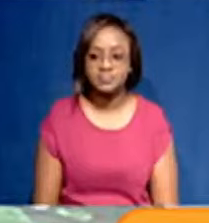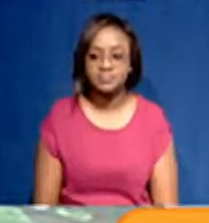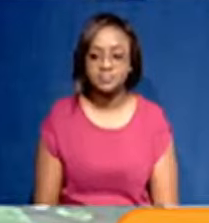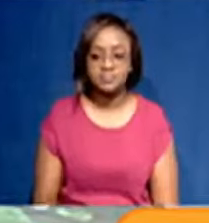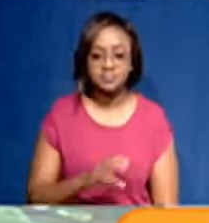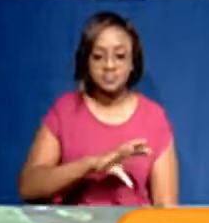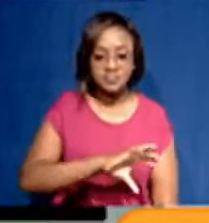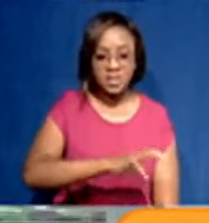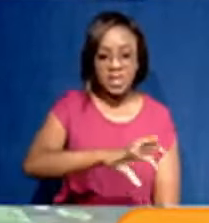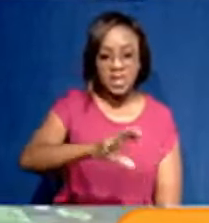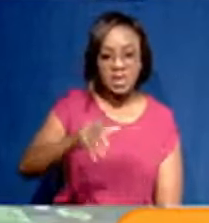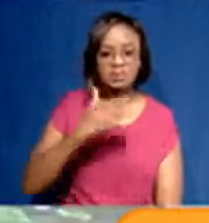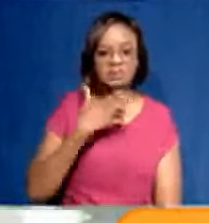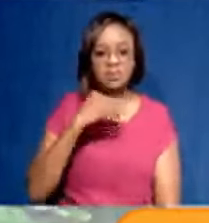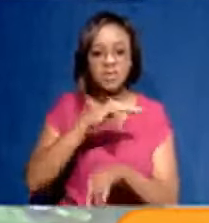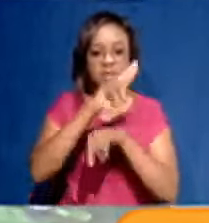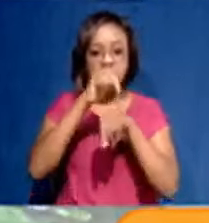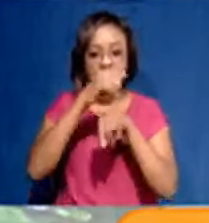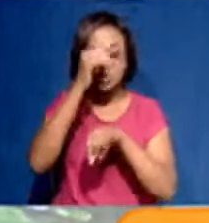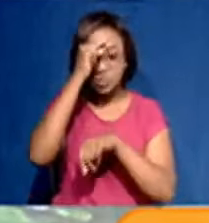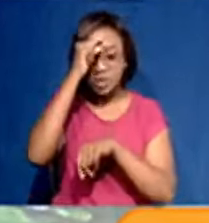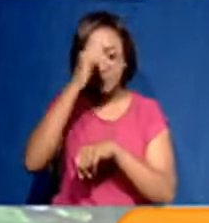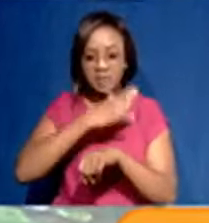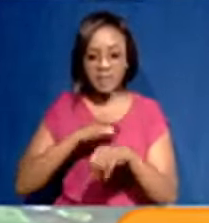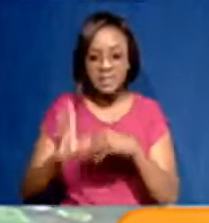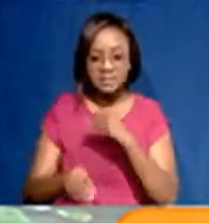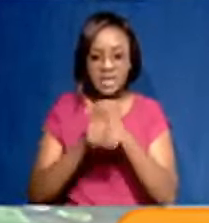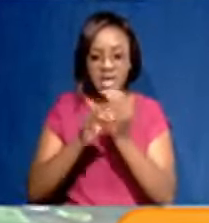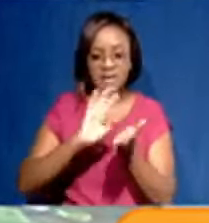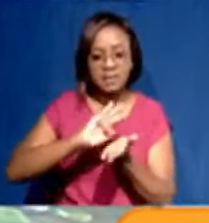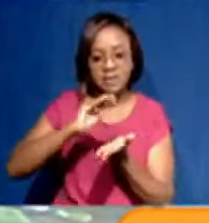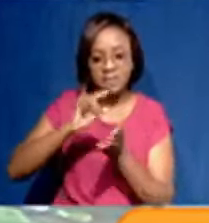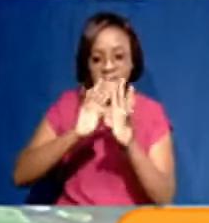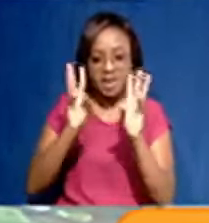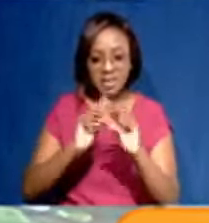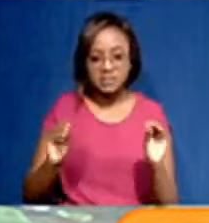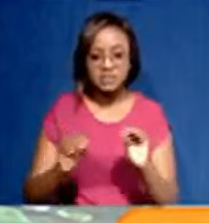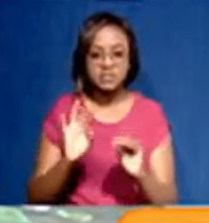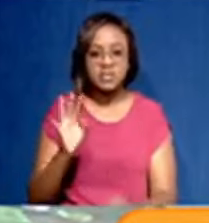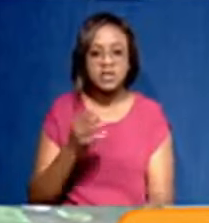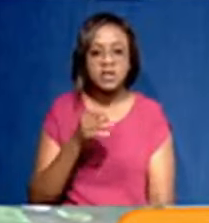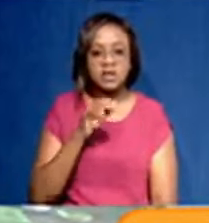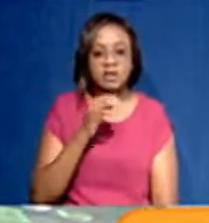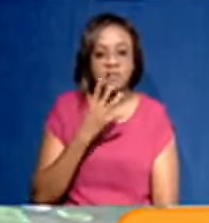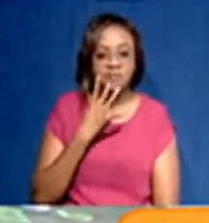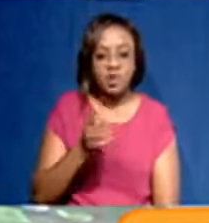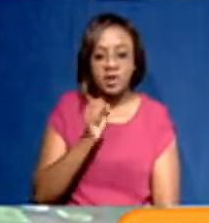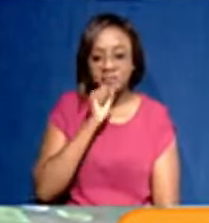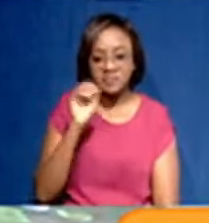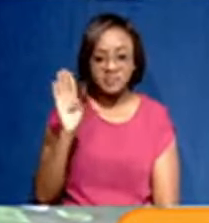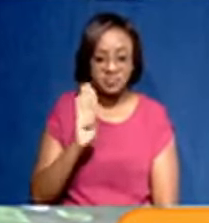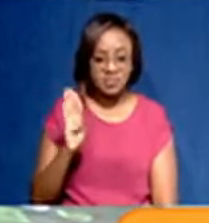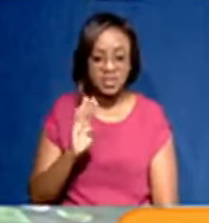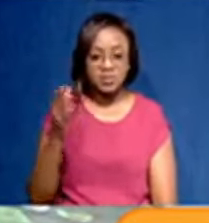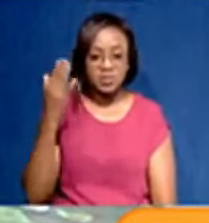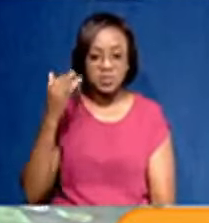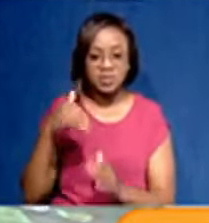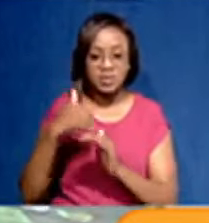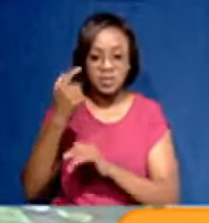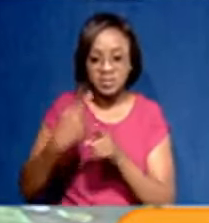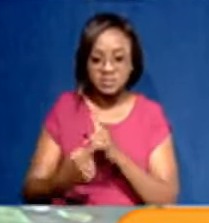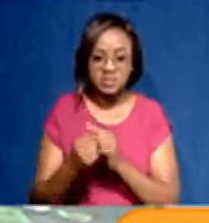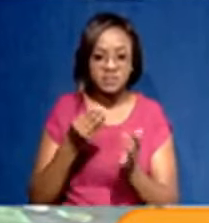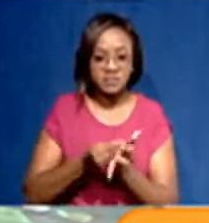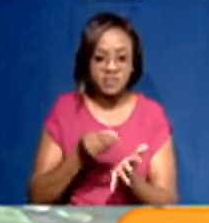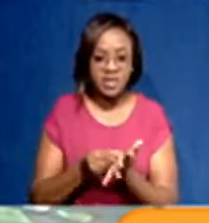kaunti sasa zinaitaka serikali kuu kuongeza mgao wa bajeti hadi shilingi bilioni 450 katika mwaka ujao wa kifedha.